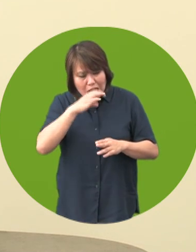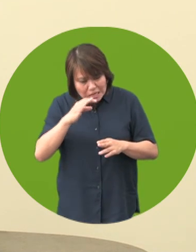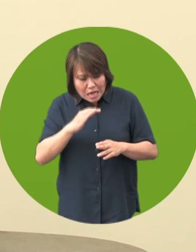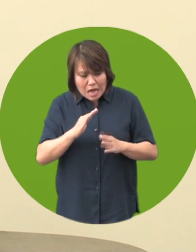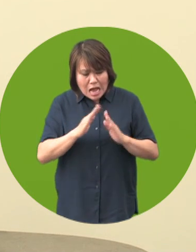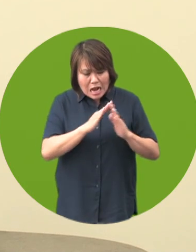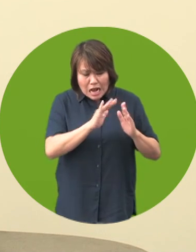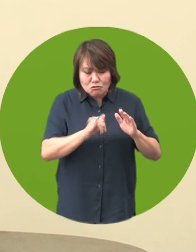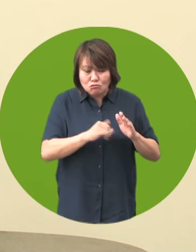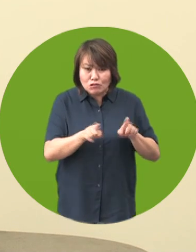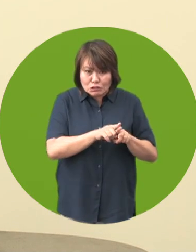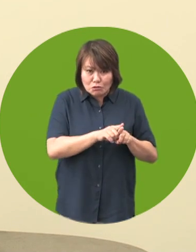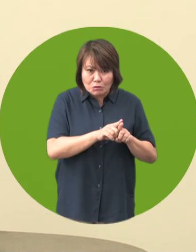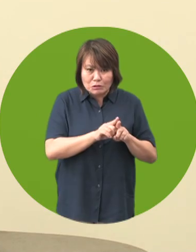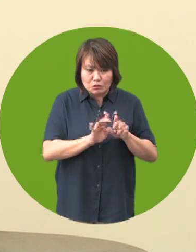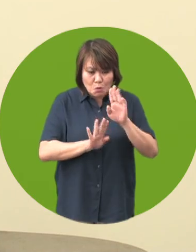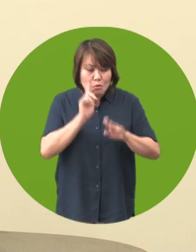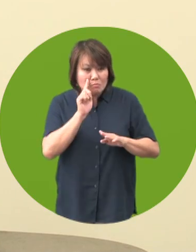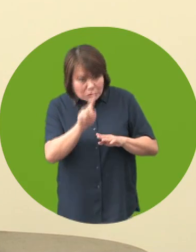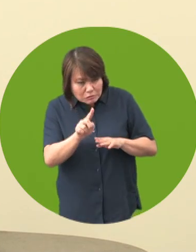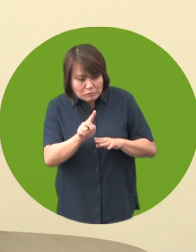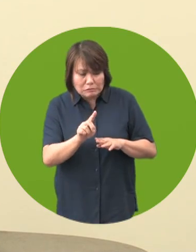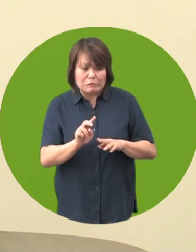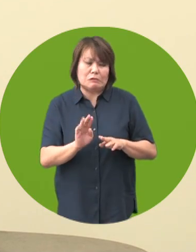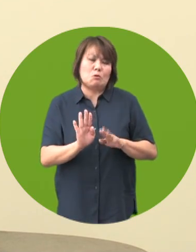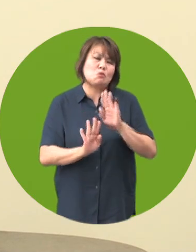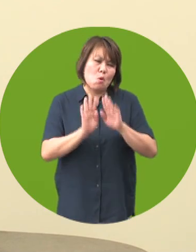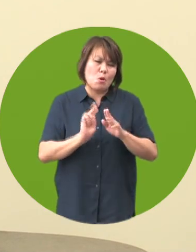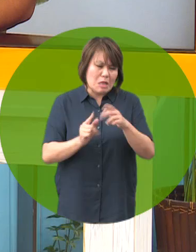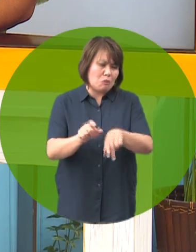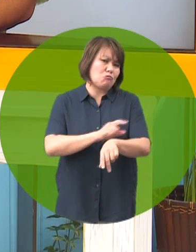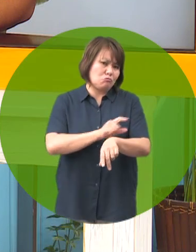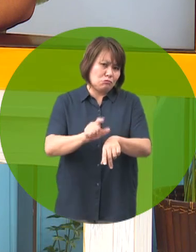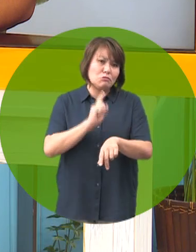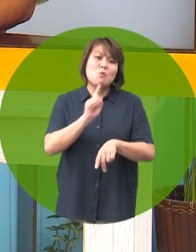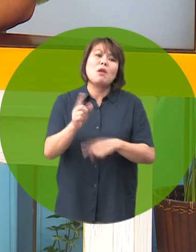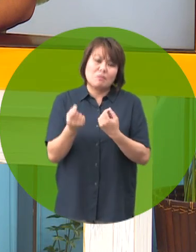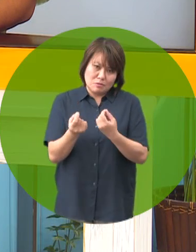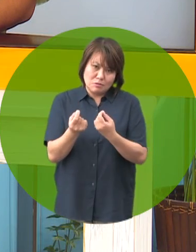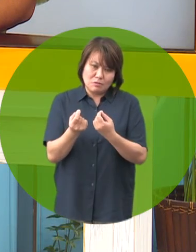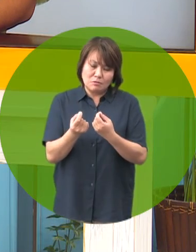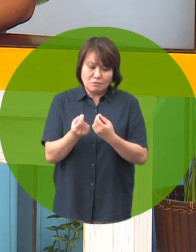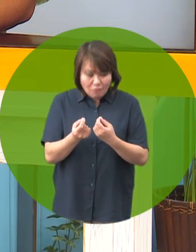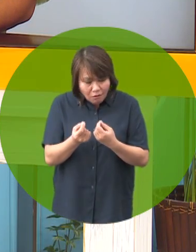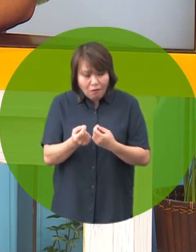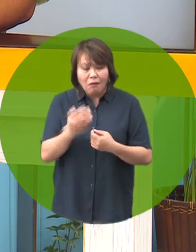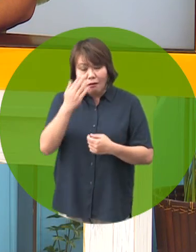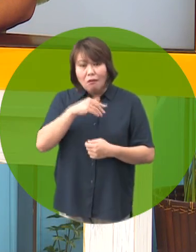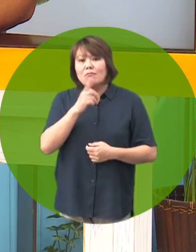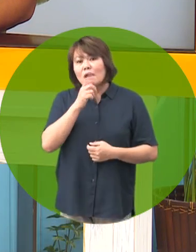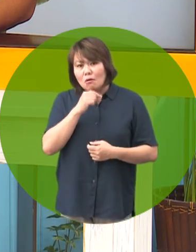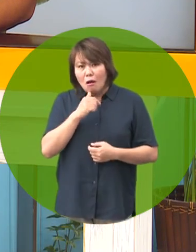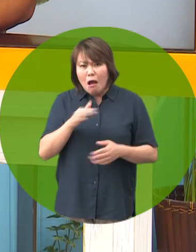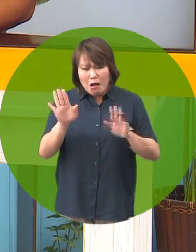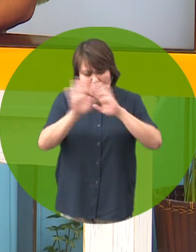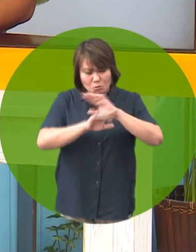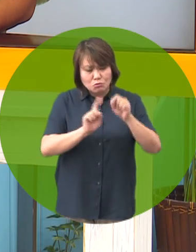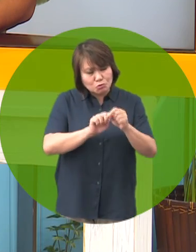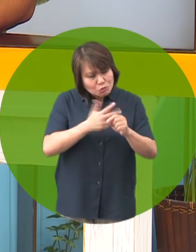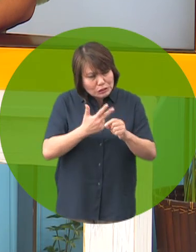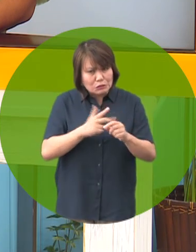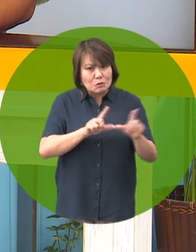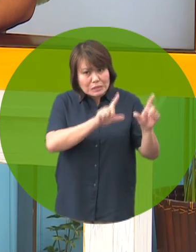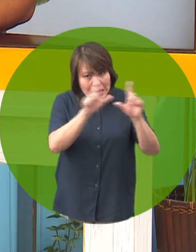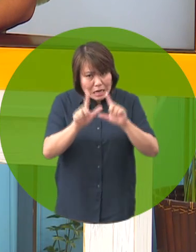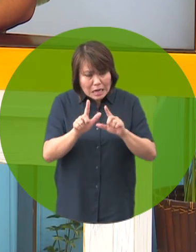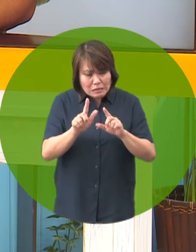ますがこうした光景は沖縄特有と言われているんですなるほど夜型の生活が少年犯罪の